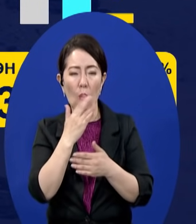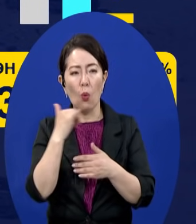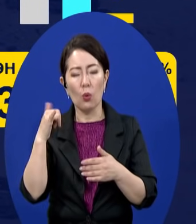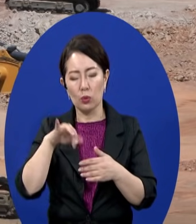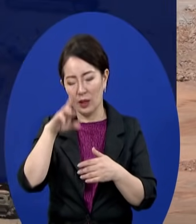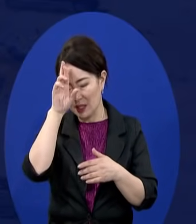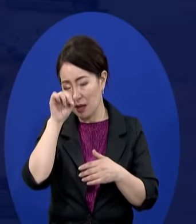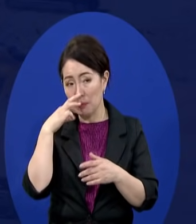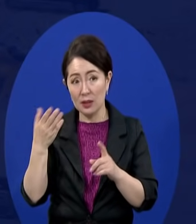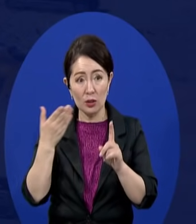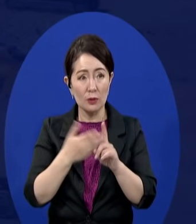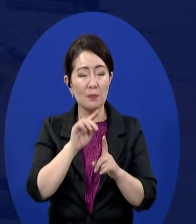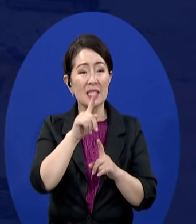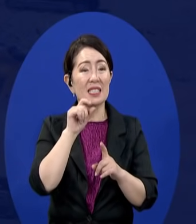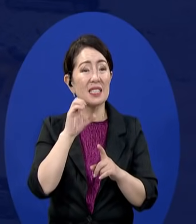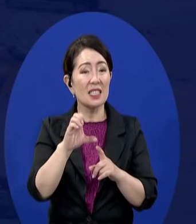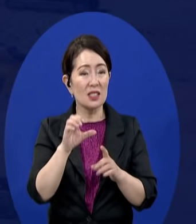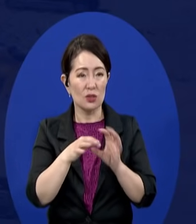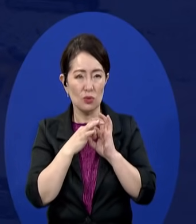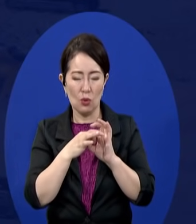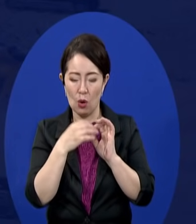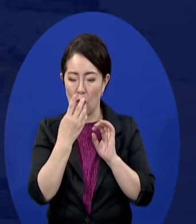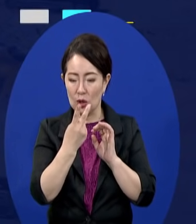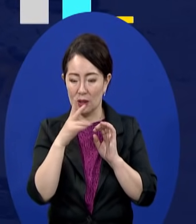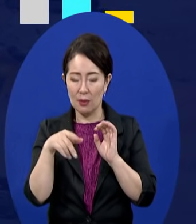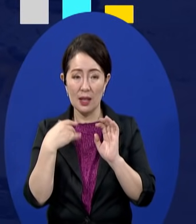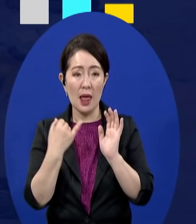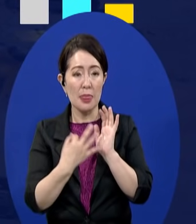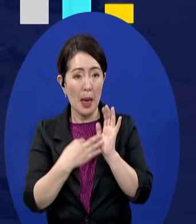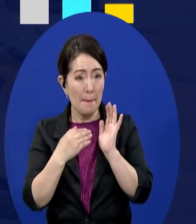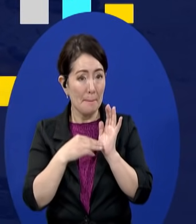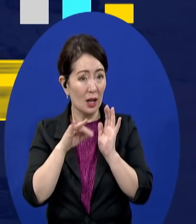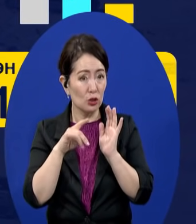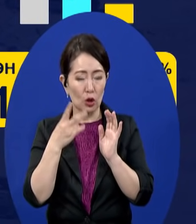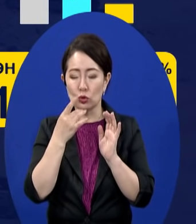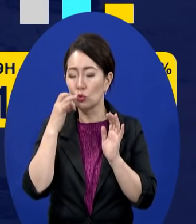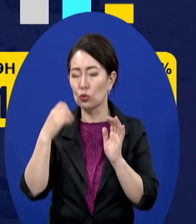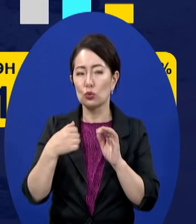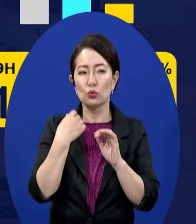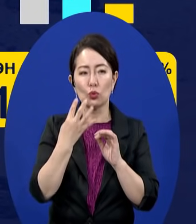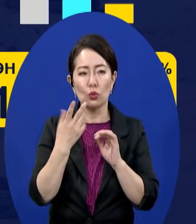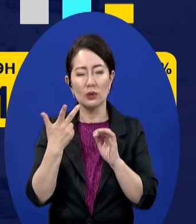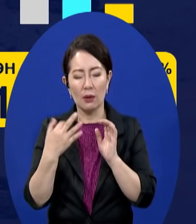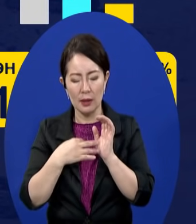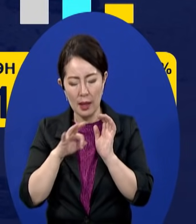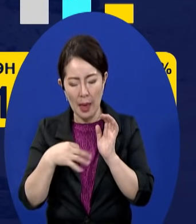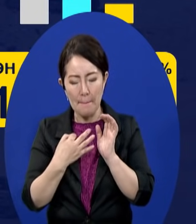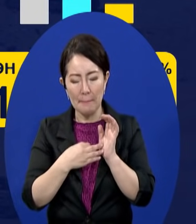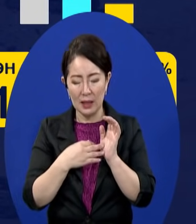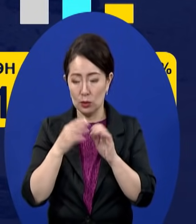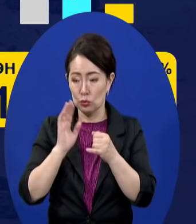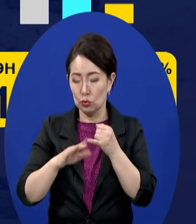яамнаас мэдээллээ. Зэсийн бажимлалын тухайд 25.8 тонн нүүрс 435.8 тонныг сүүлийн